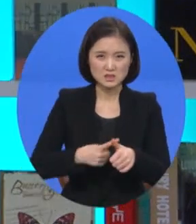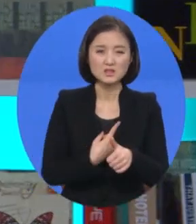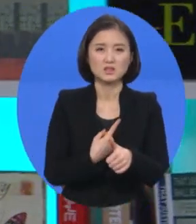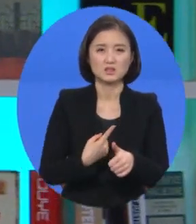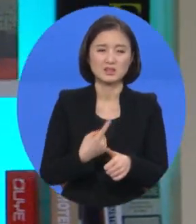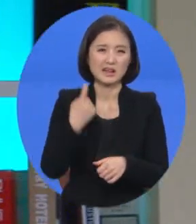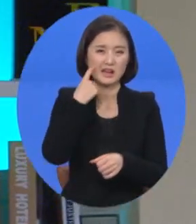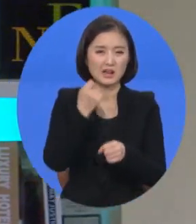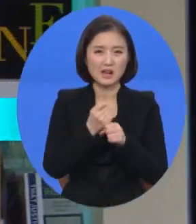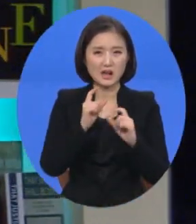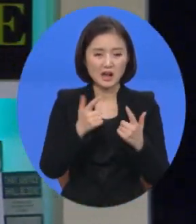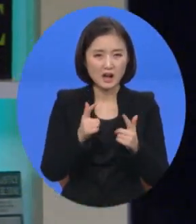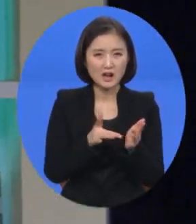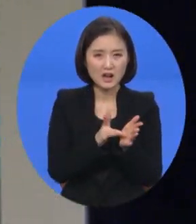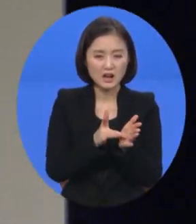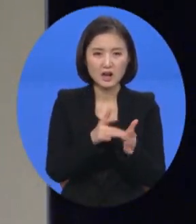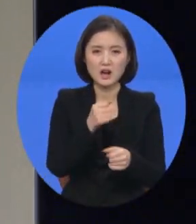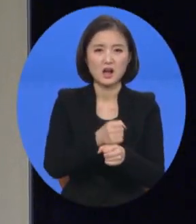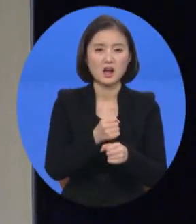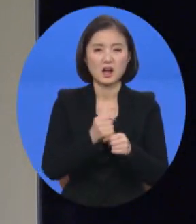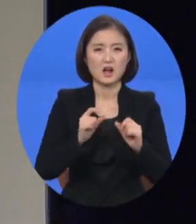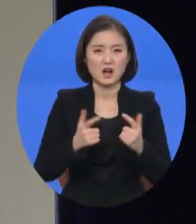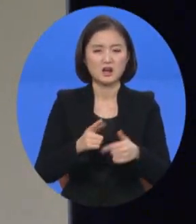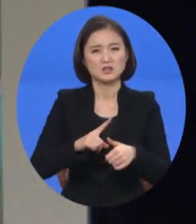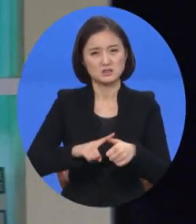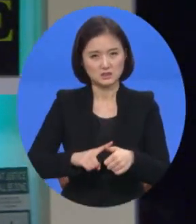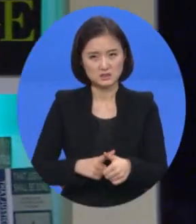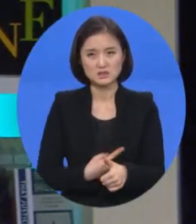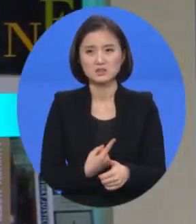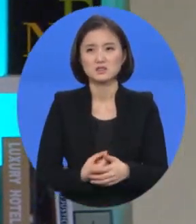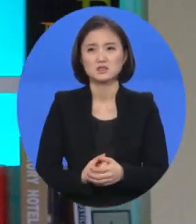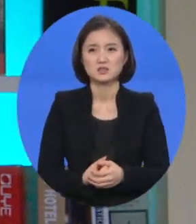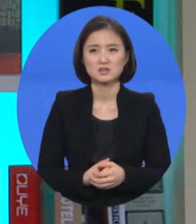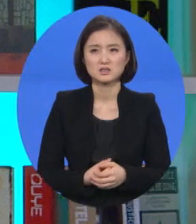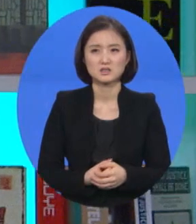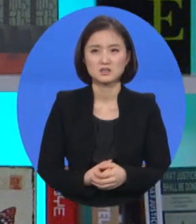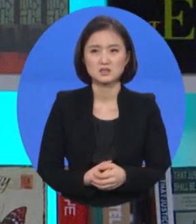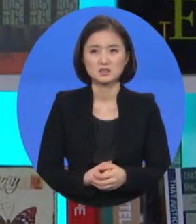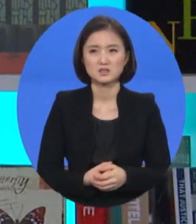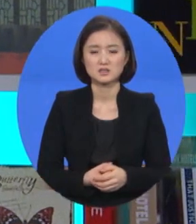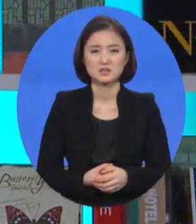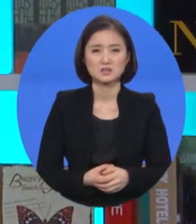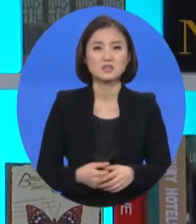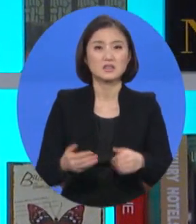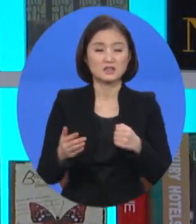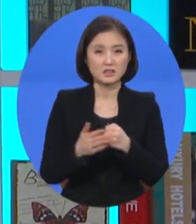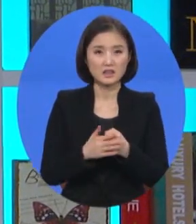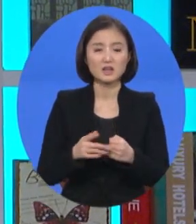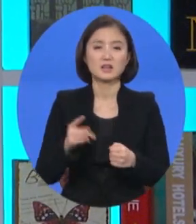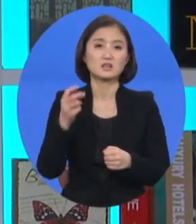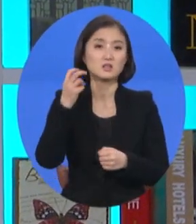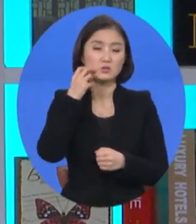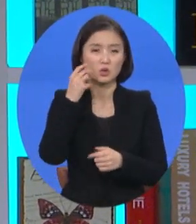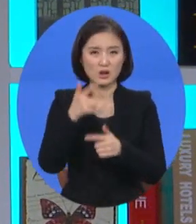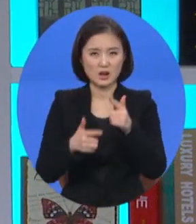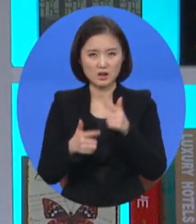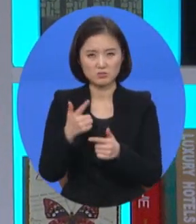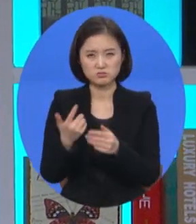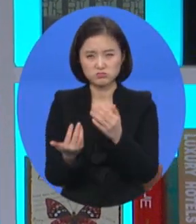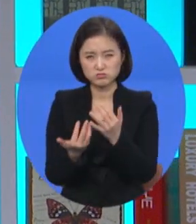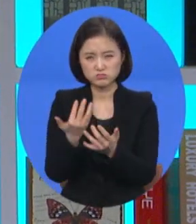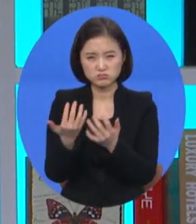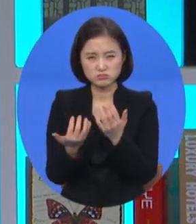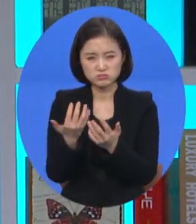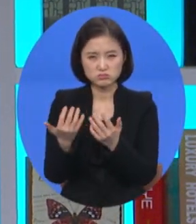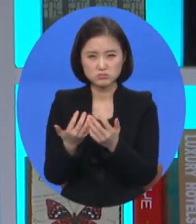말하자면 화공약품 이나 이런 그것이 아니 조스 뭐 무기나 별호 를 만들때 설 가지를 태운 그 그림을 가지고 그 그 흐름을